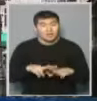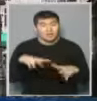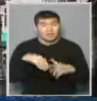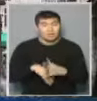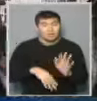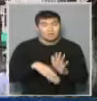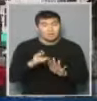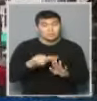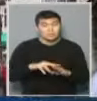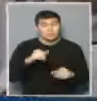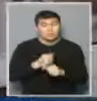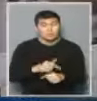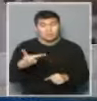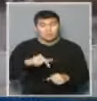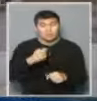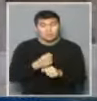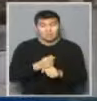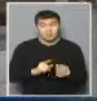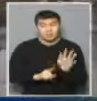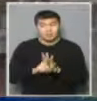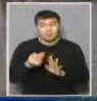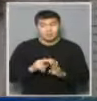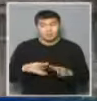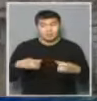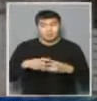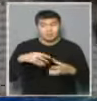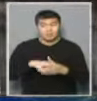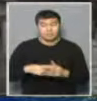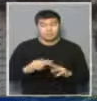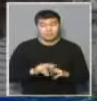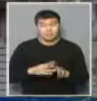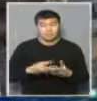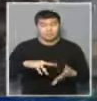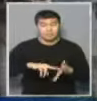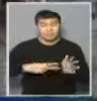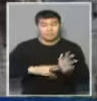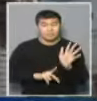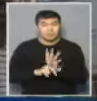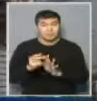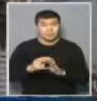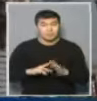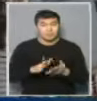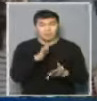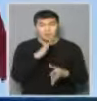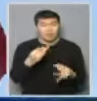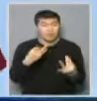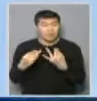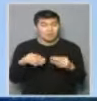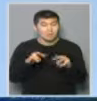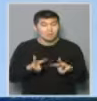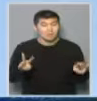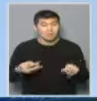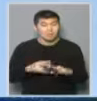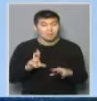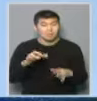инфраструктура, нефтегазовые отрасли, машиностроение, водоочистка. Поэтому Касым-Жомарт Токаев во время переговоров с